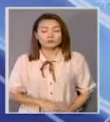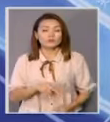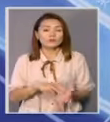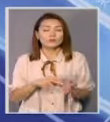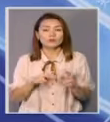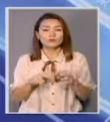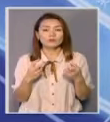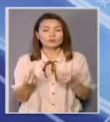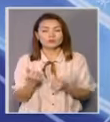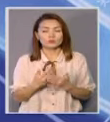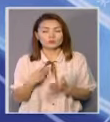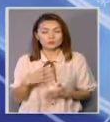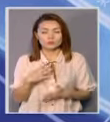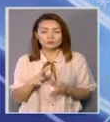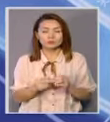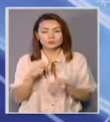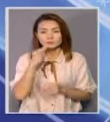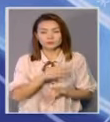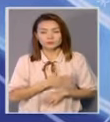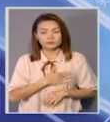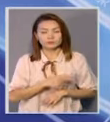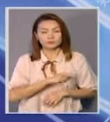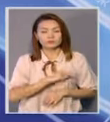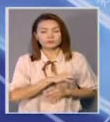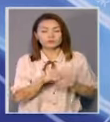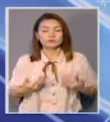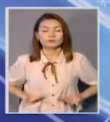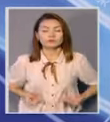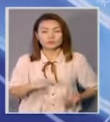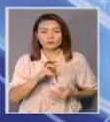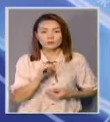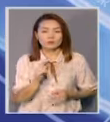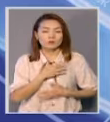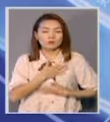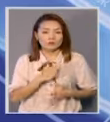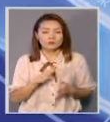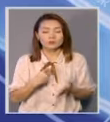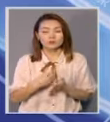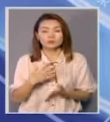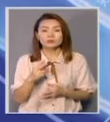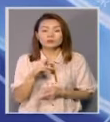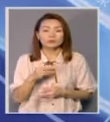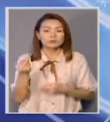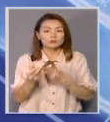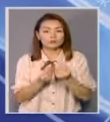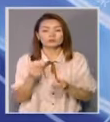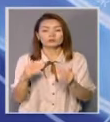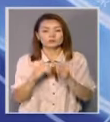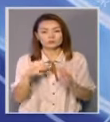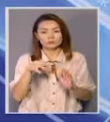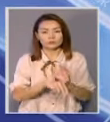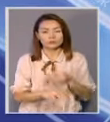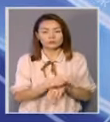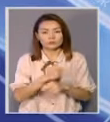Стоимость комиссии – высокое, некачественное обслуживание. Жители Атырау недовольны подорожанием комиссии, которая будет включена